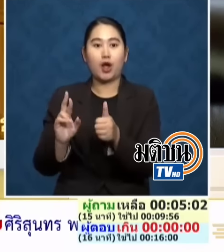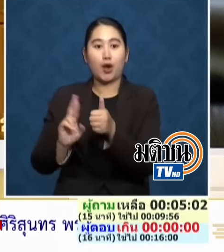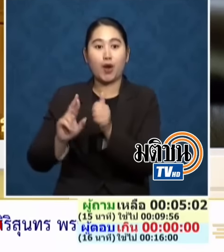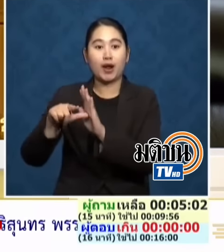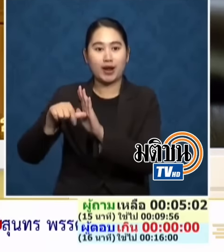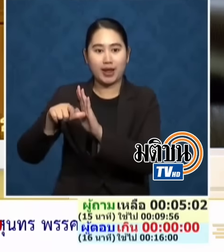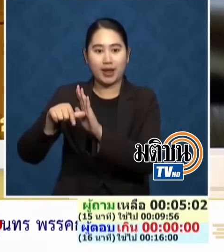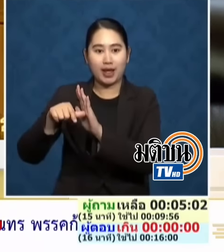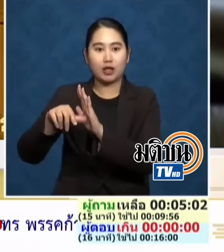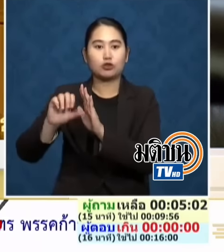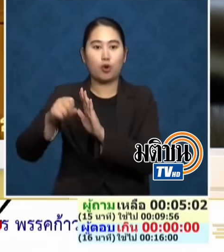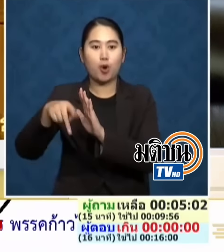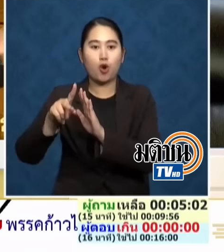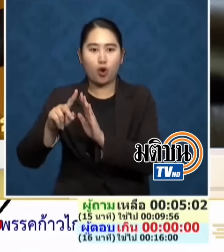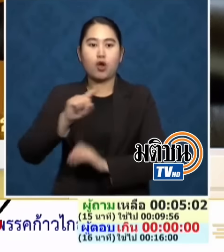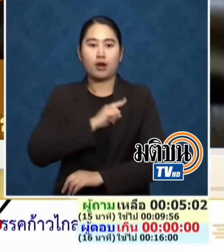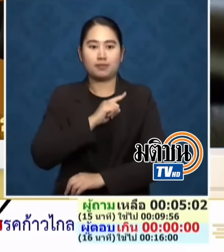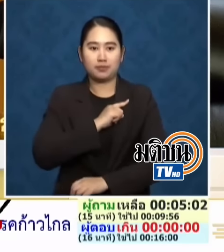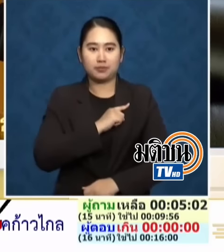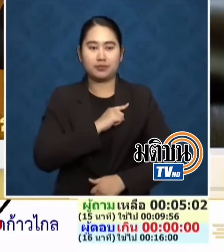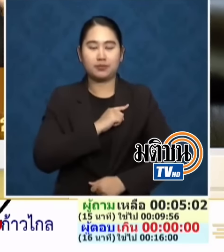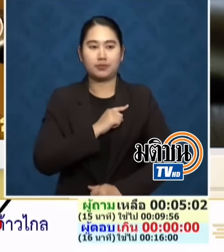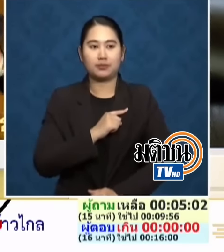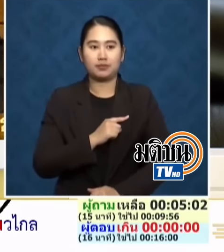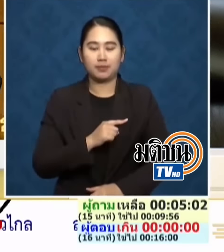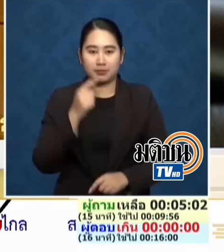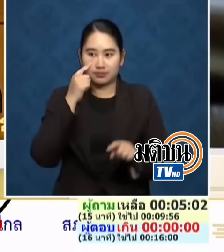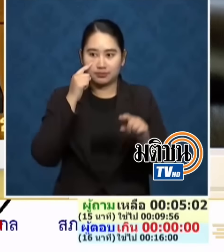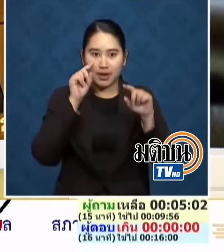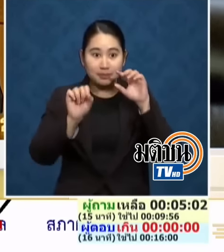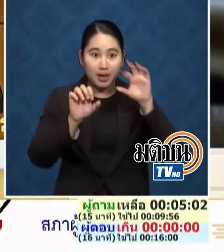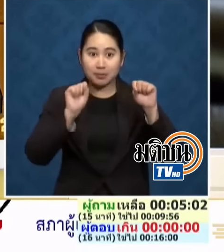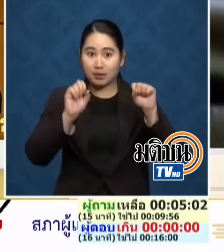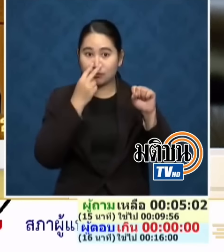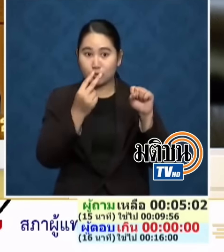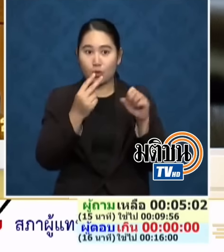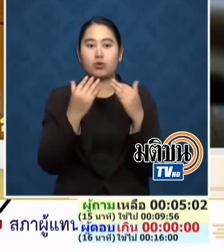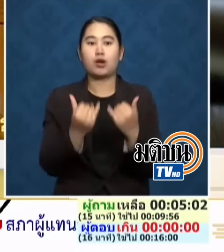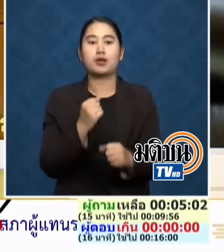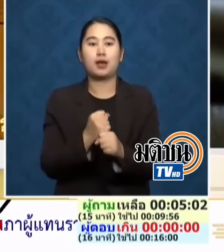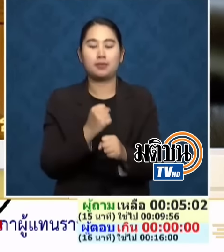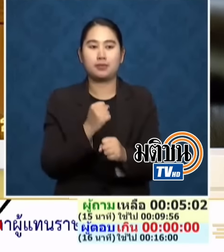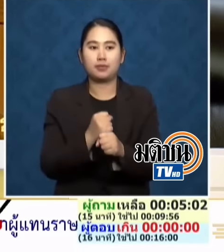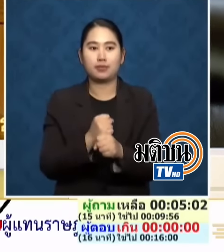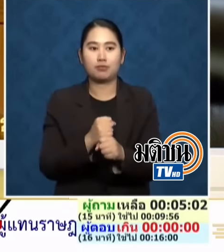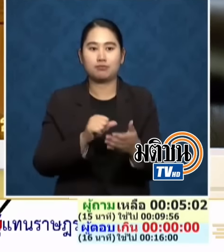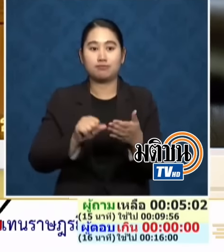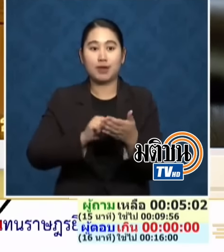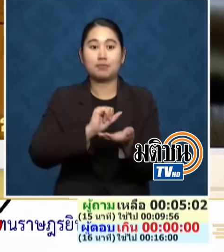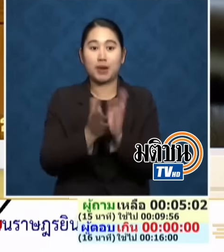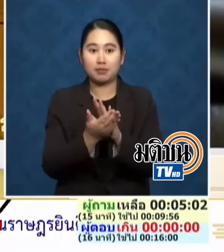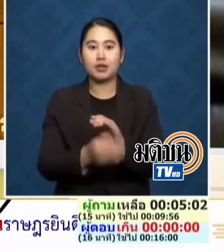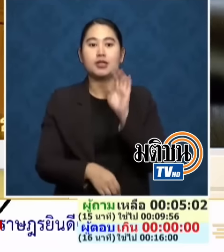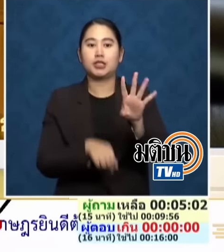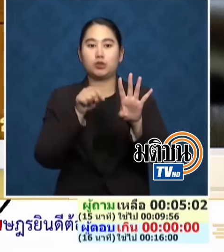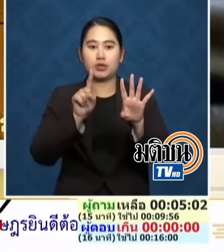สำการปดรดน เป็นหวหนาชปรบัการทเสร็จสองดูพื้นที่นะครับทั้งหมดที่เรากำลังจะแลงสอปกอ์ 4 คด